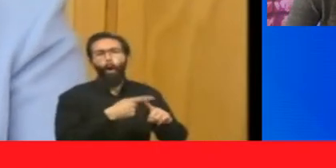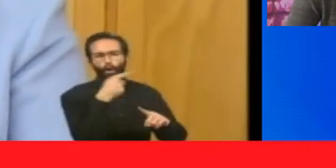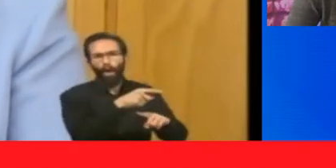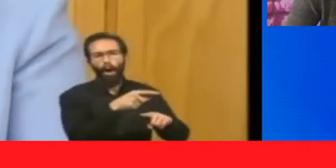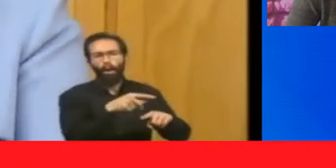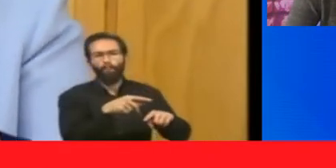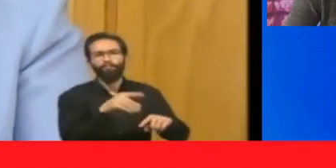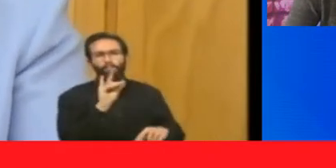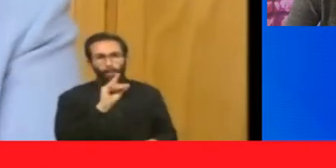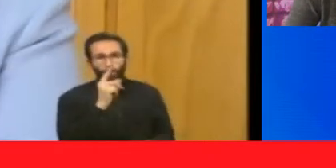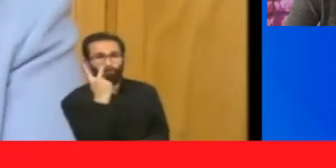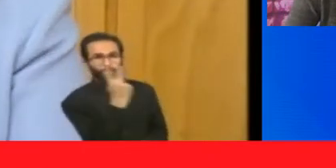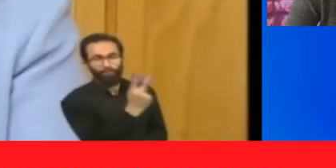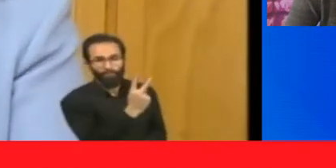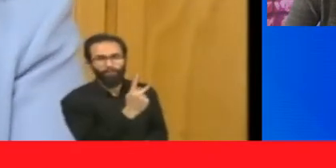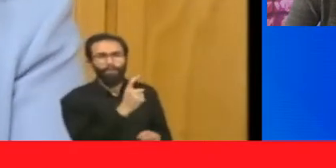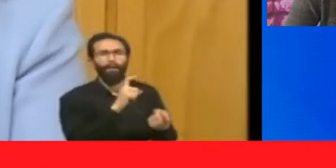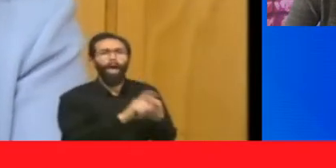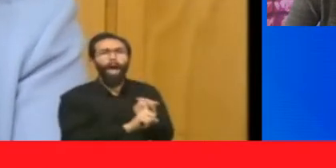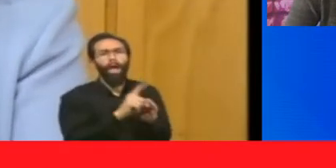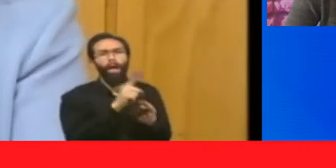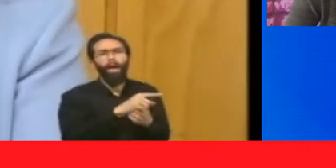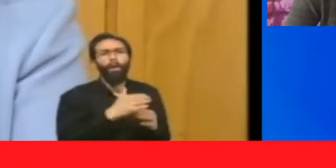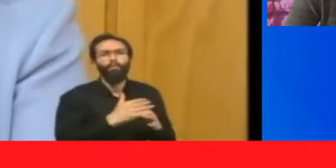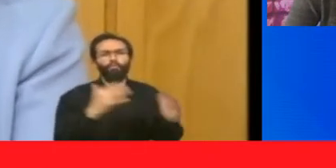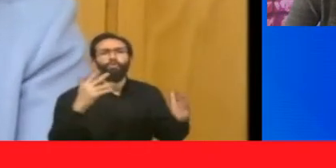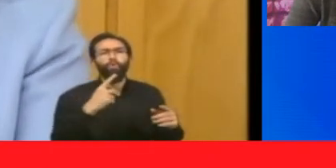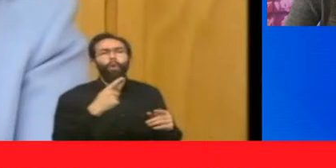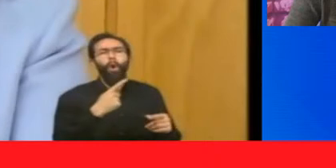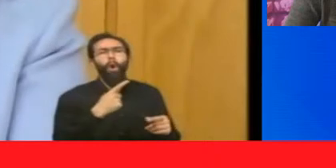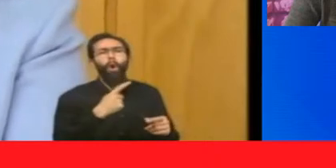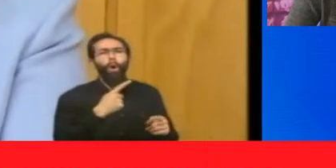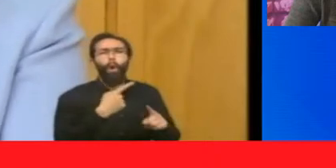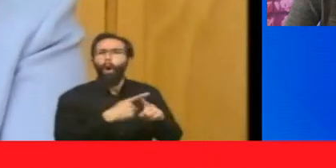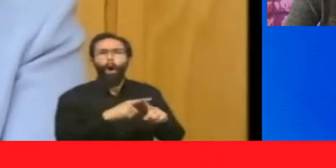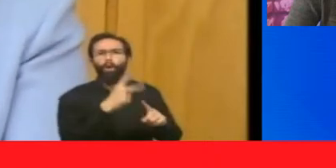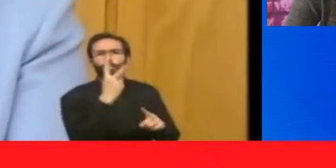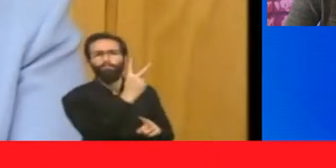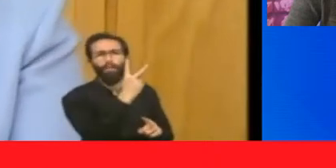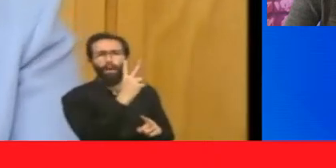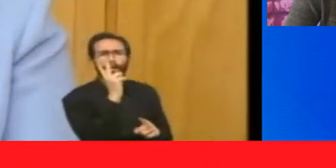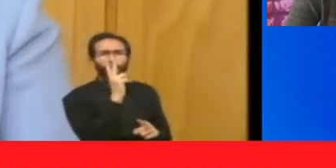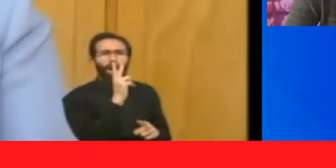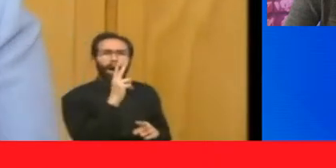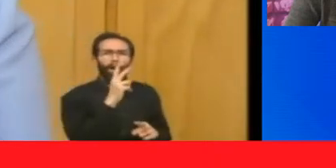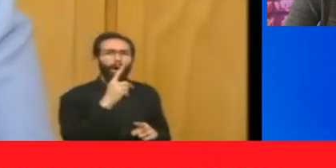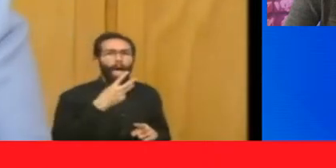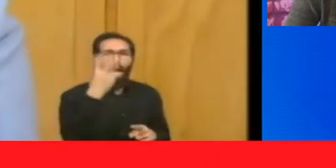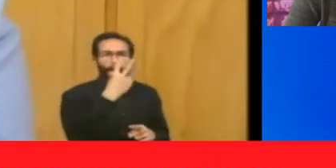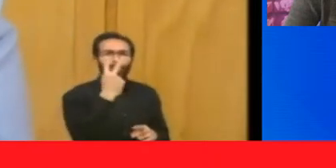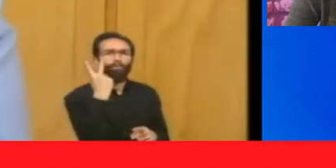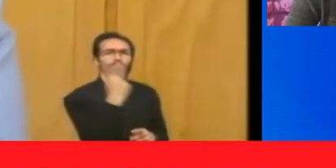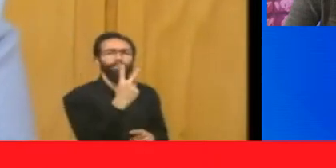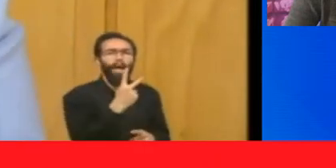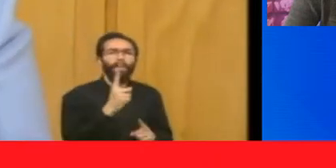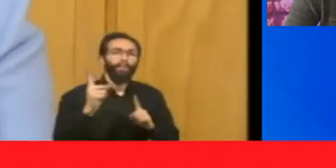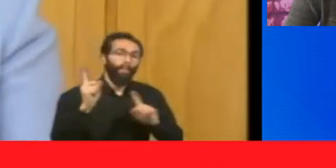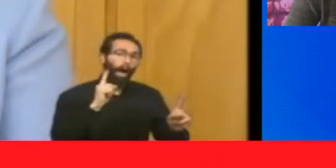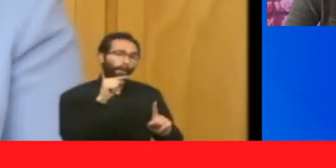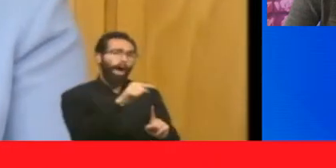ortak davanın başsavcısıdır değerli arkadaşlar. Her şey çok açık